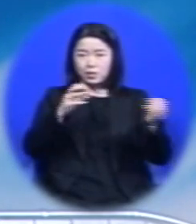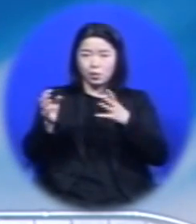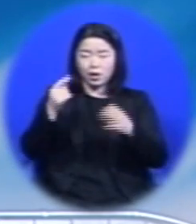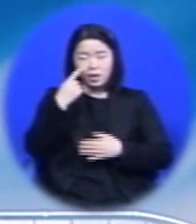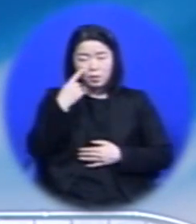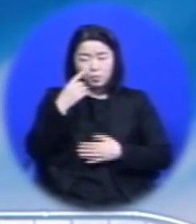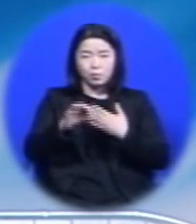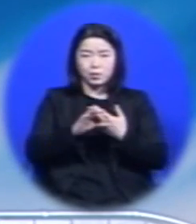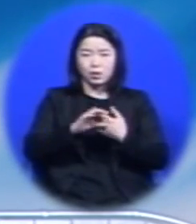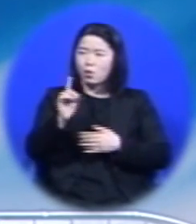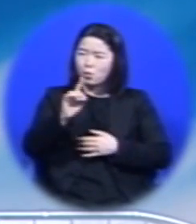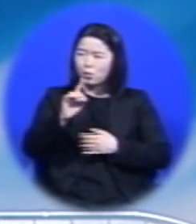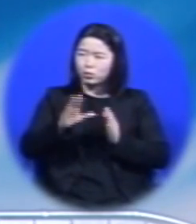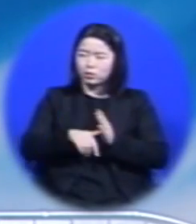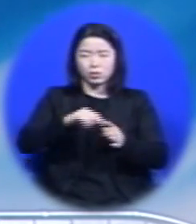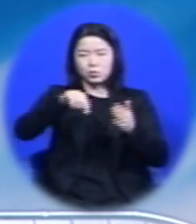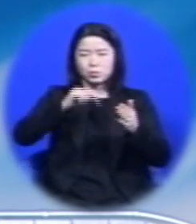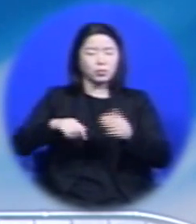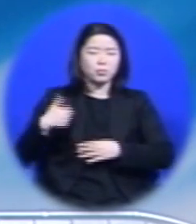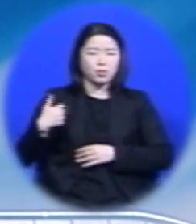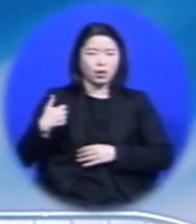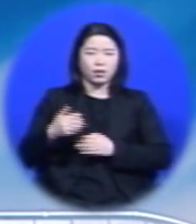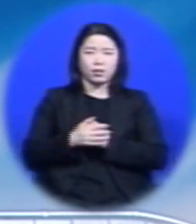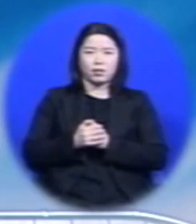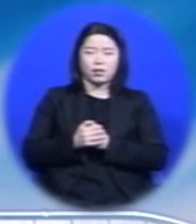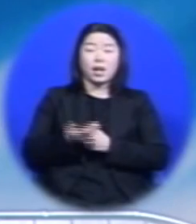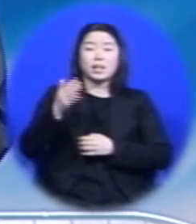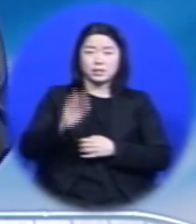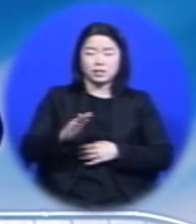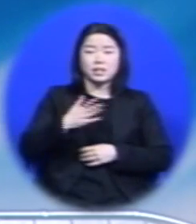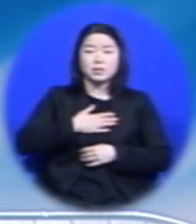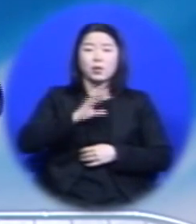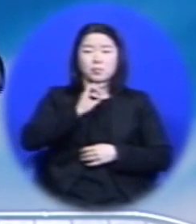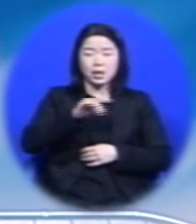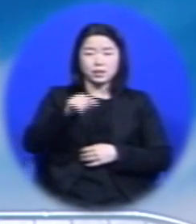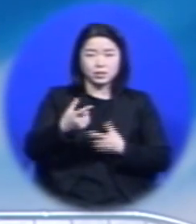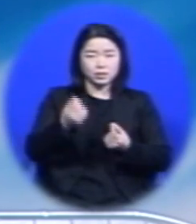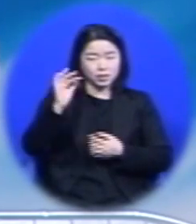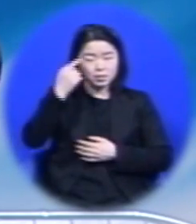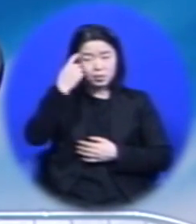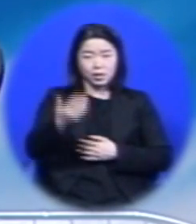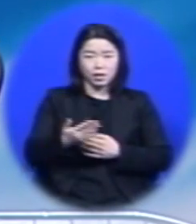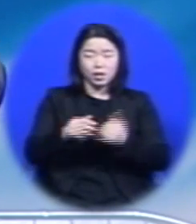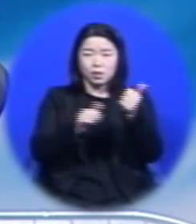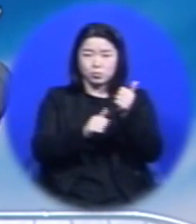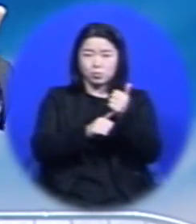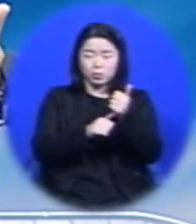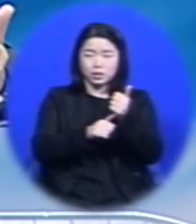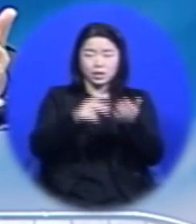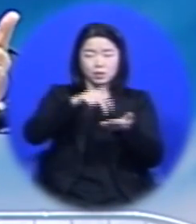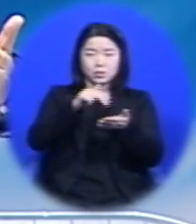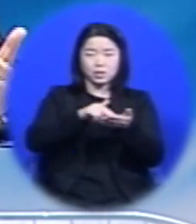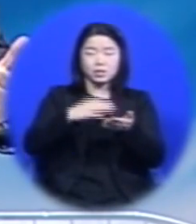나눠 보면 어떤 때는 속을 모르겠어요 그러나 저만 그렇겠어요 우리 부 목사님들은 담임 목사인